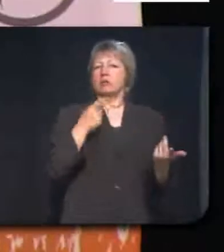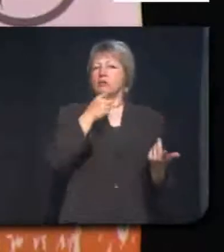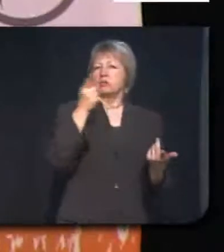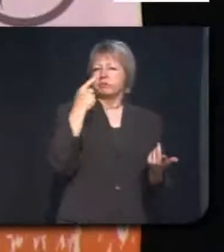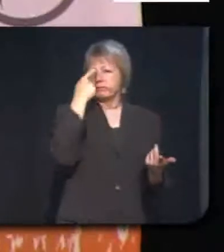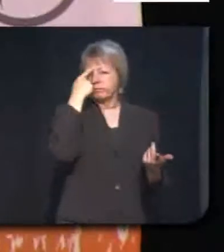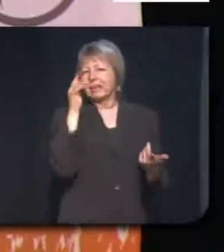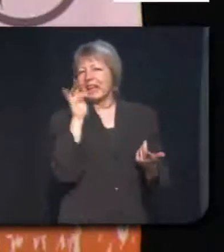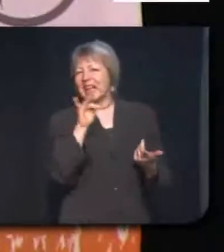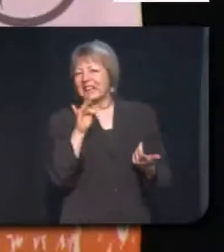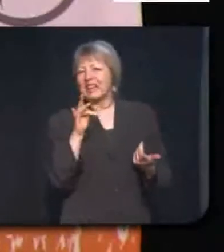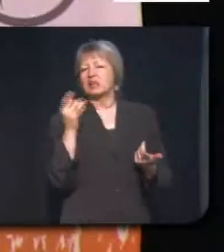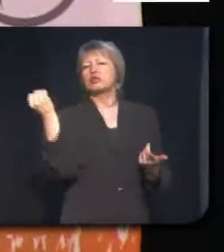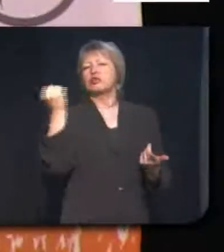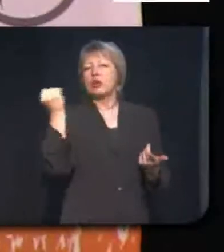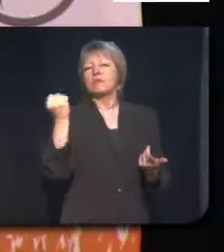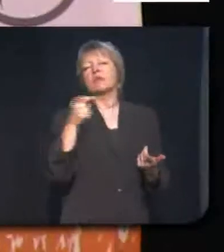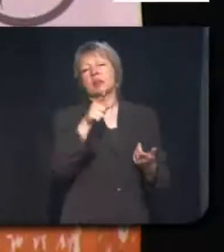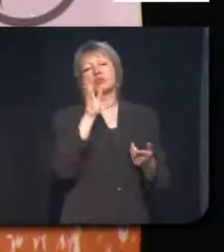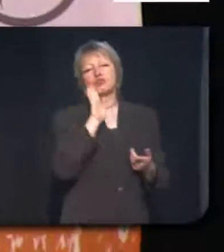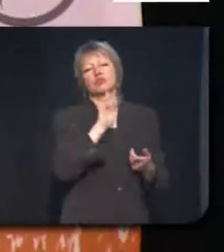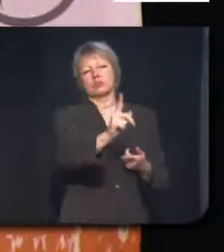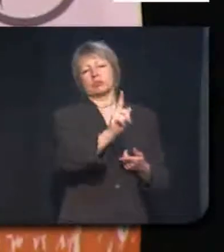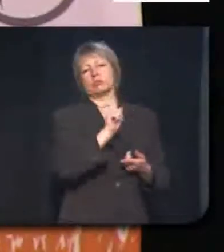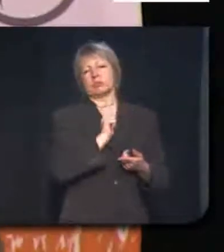mich beschimpft mich mein Team